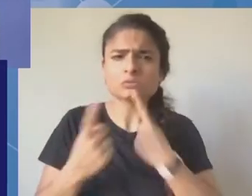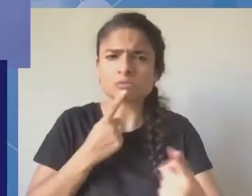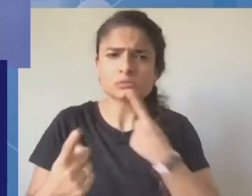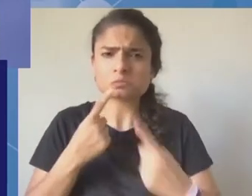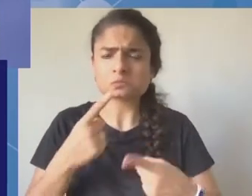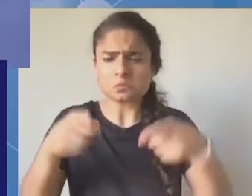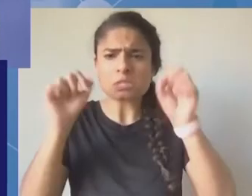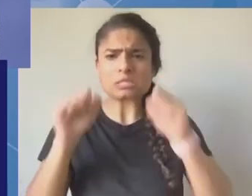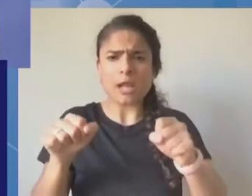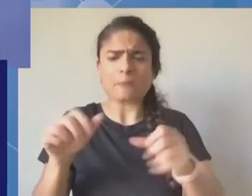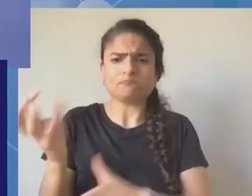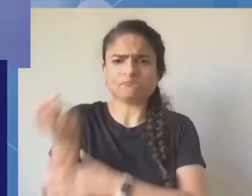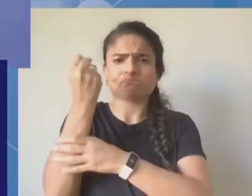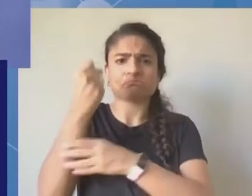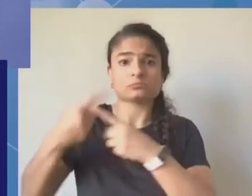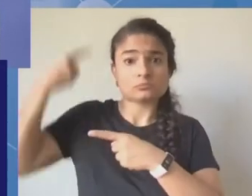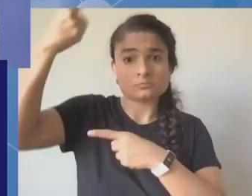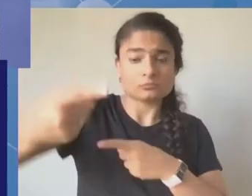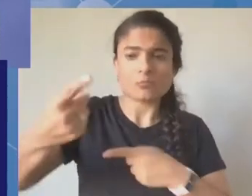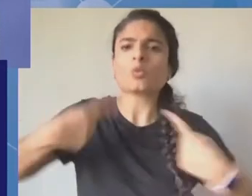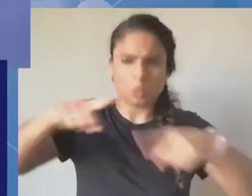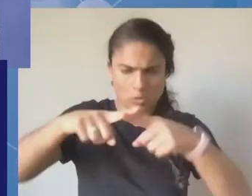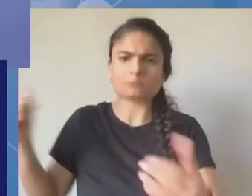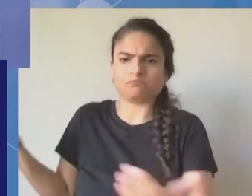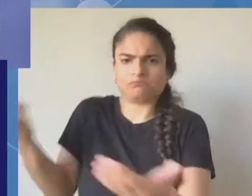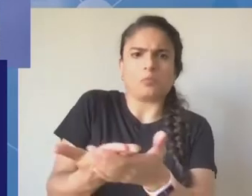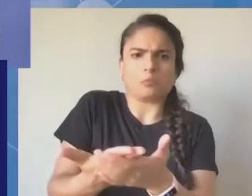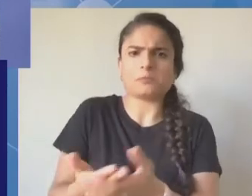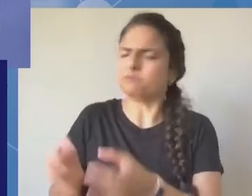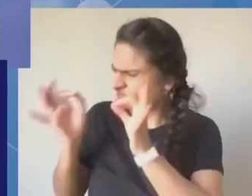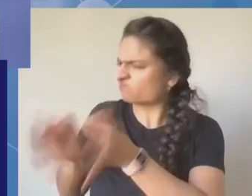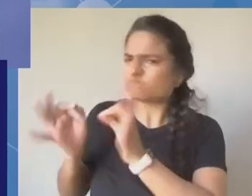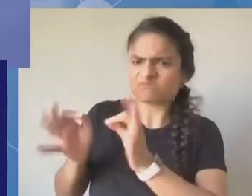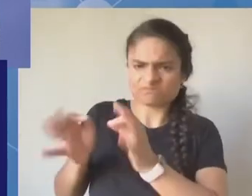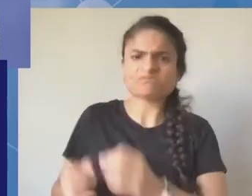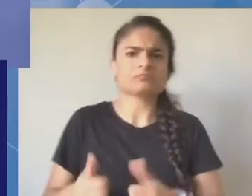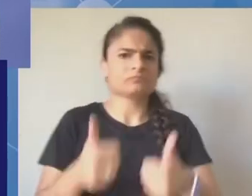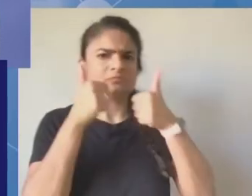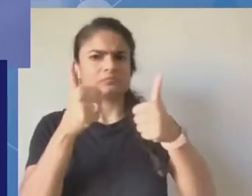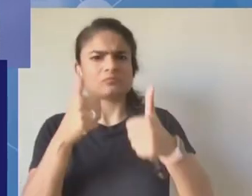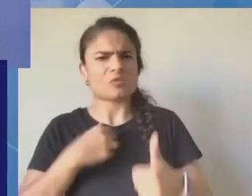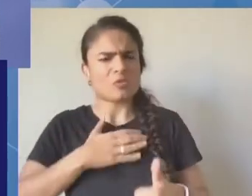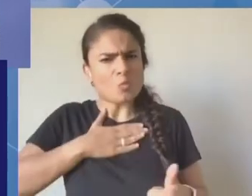有价值的，也会影响到会帮助我们发展今后的吧。